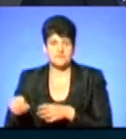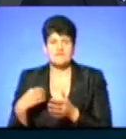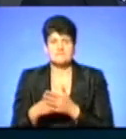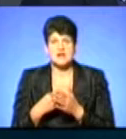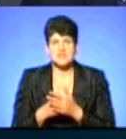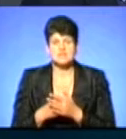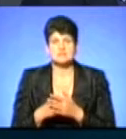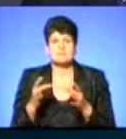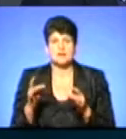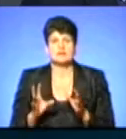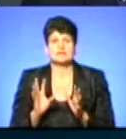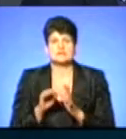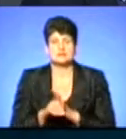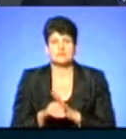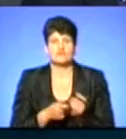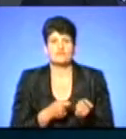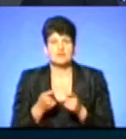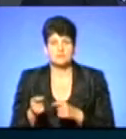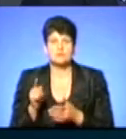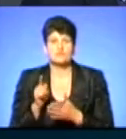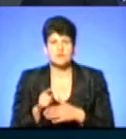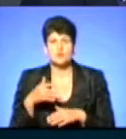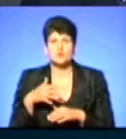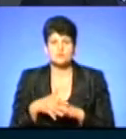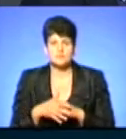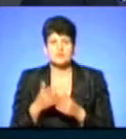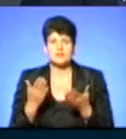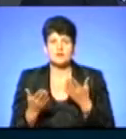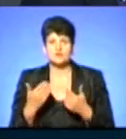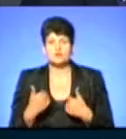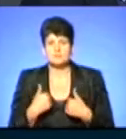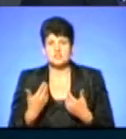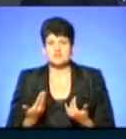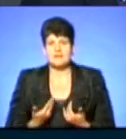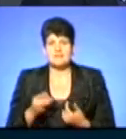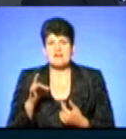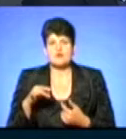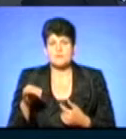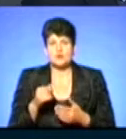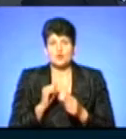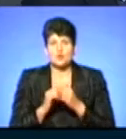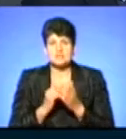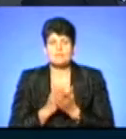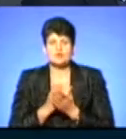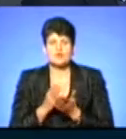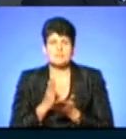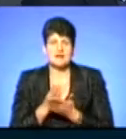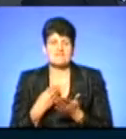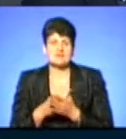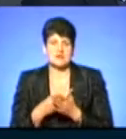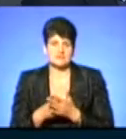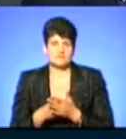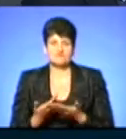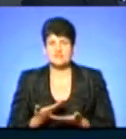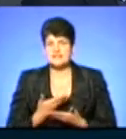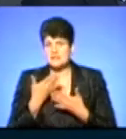цього пакету закладено вивезення. Ми повинні розуміти, якщо ми живемо вже по-європейському, то кожна послуга вона має свою вартість. В житті